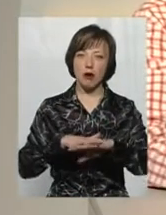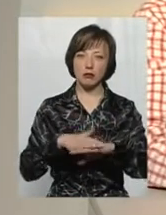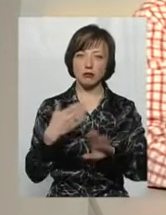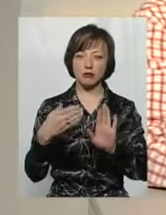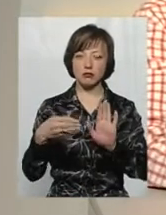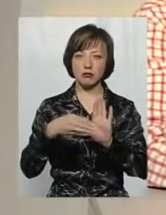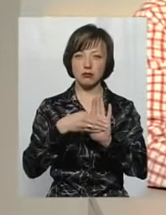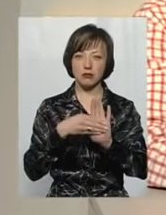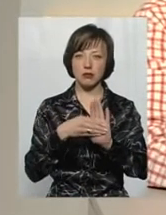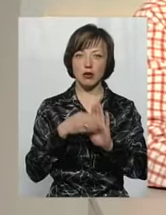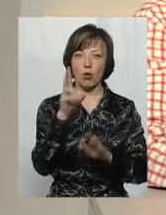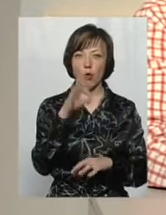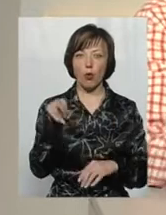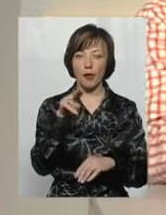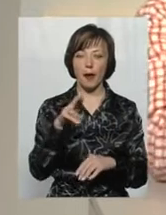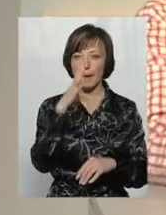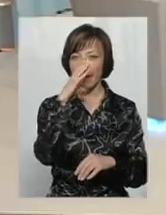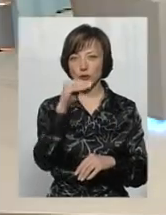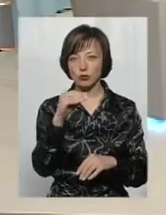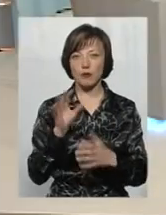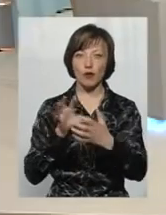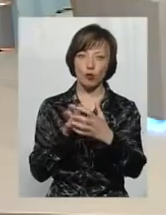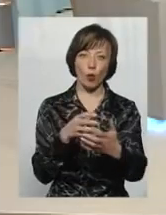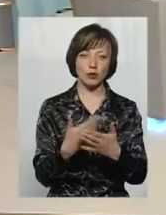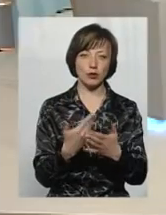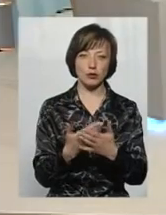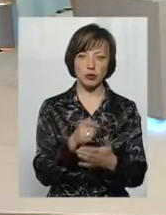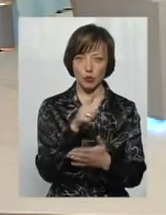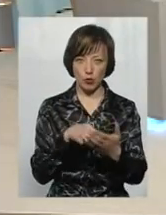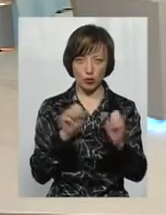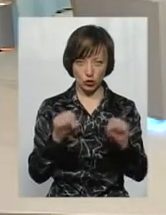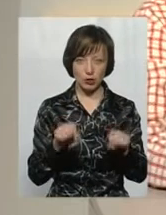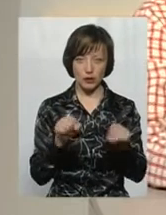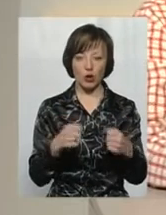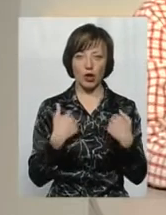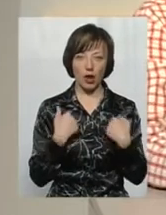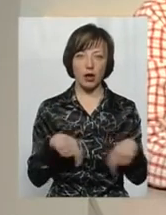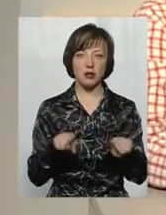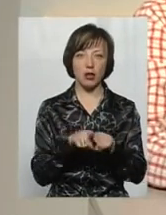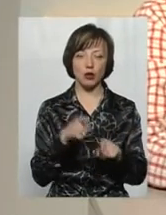QR-коди в маршрутках, в автобусах приватних? Це ж можливо, тому що я так розумію, ну,